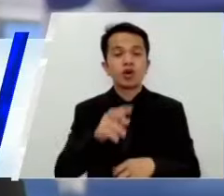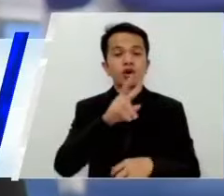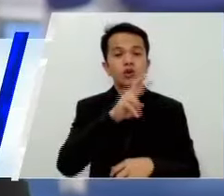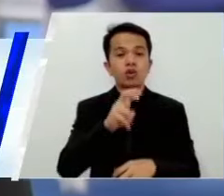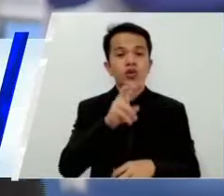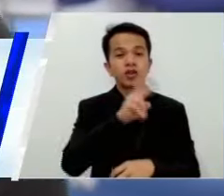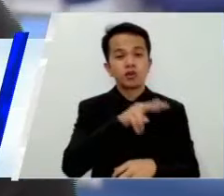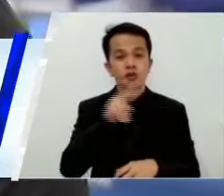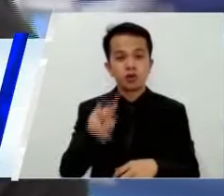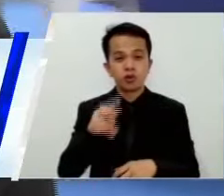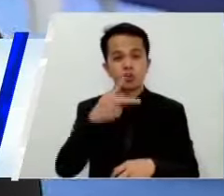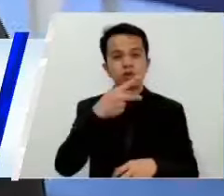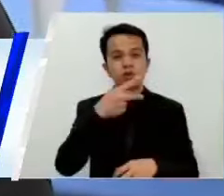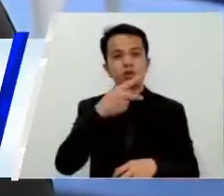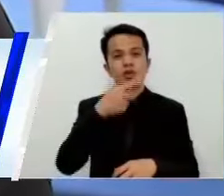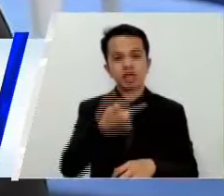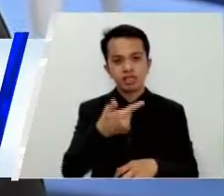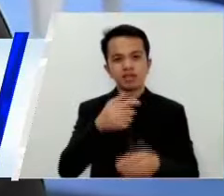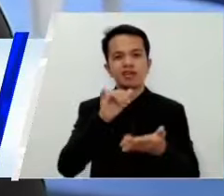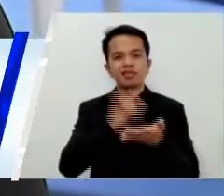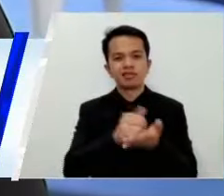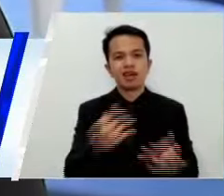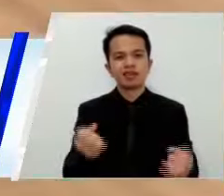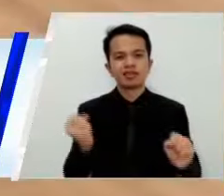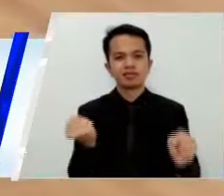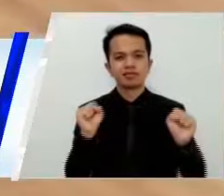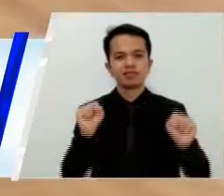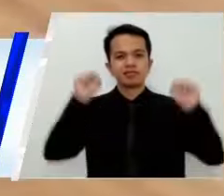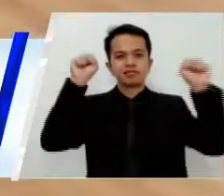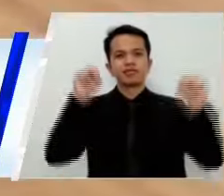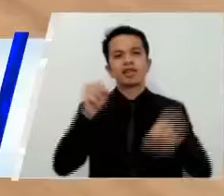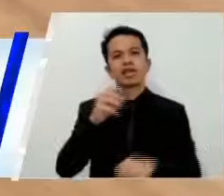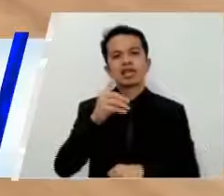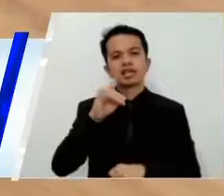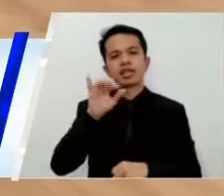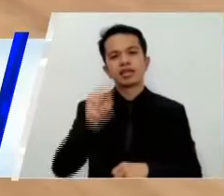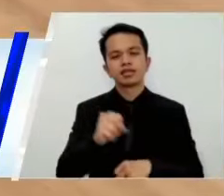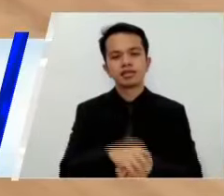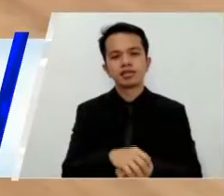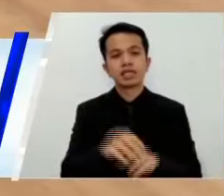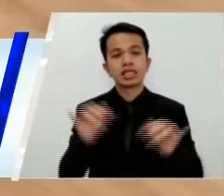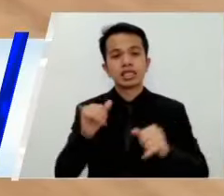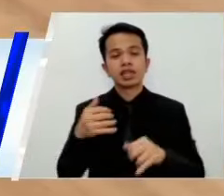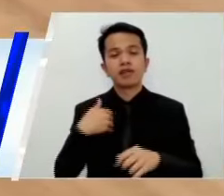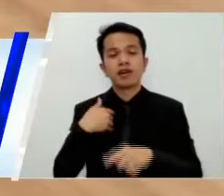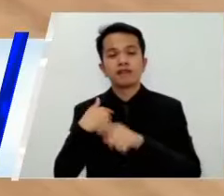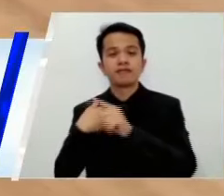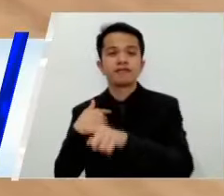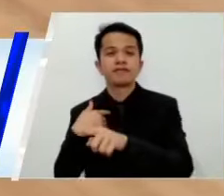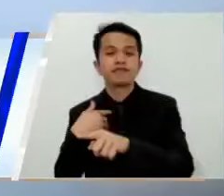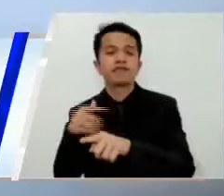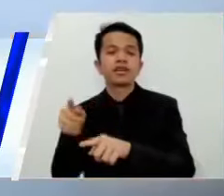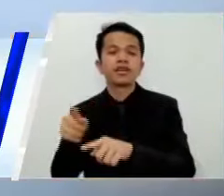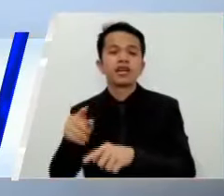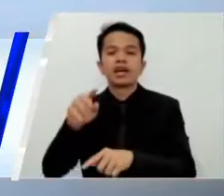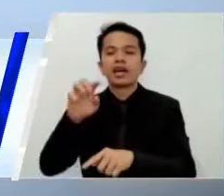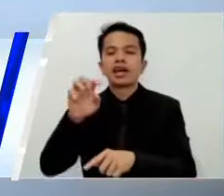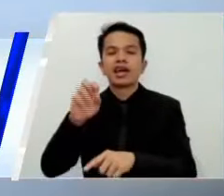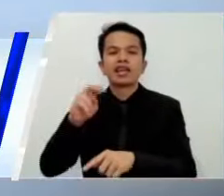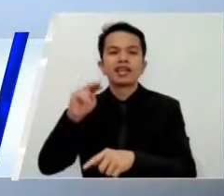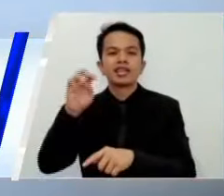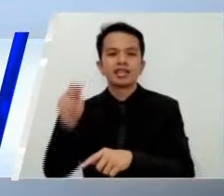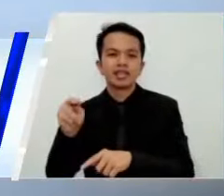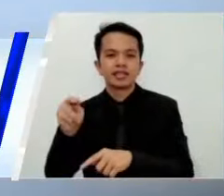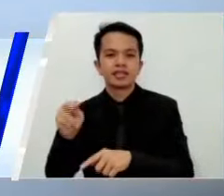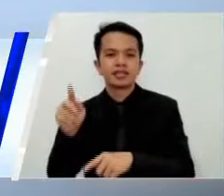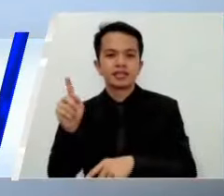kilograms ang total lift ni Diaz. Balik Olympic stage naman ay isa pang Pinay weightlifter na si Elrin Ando.